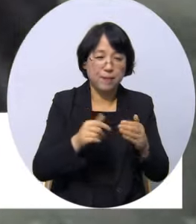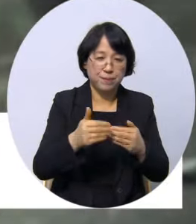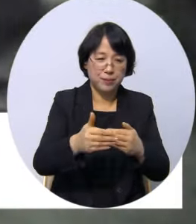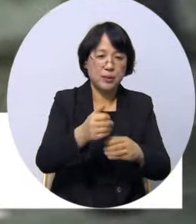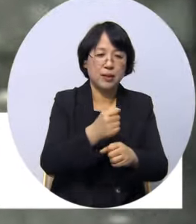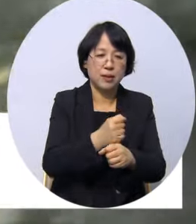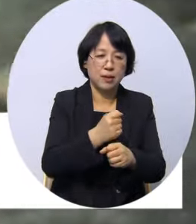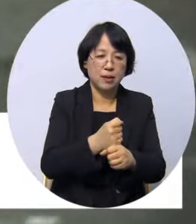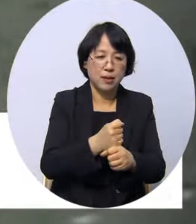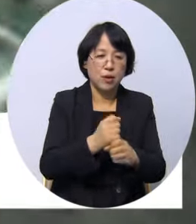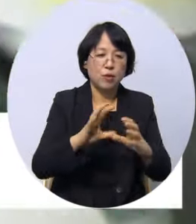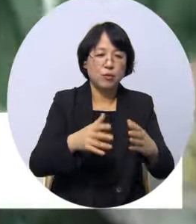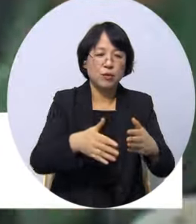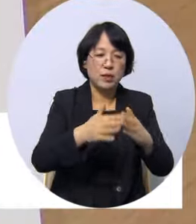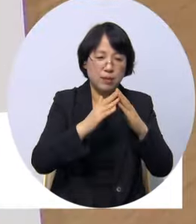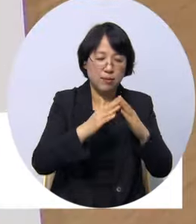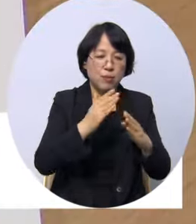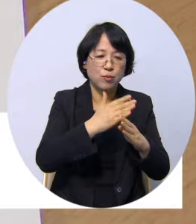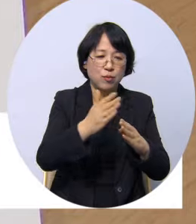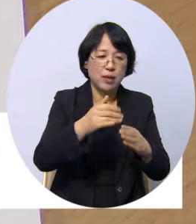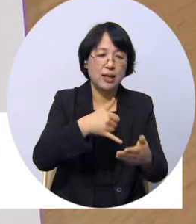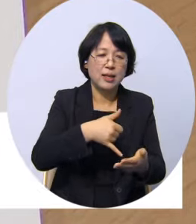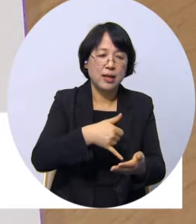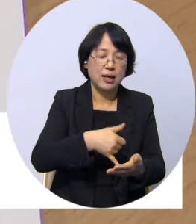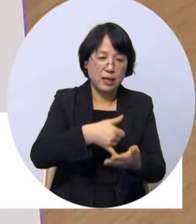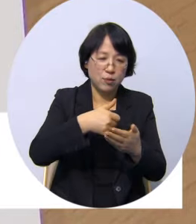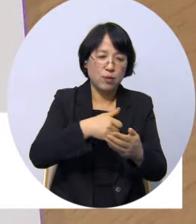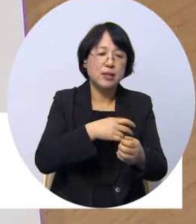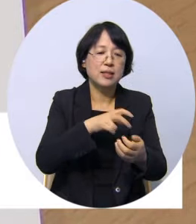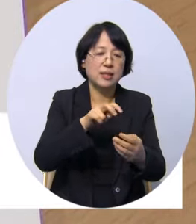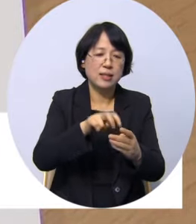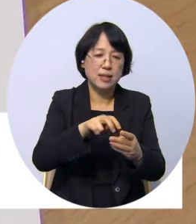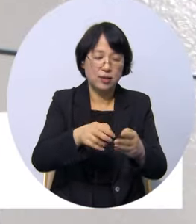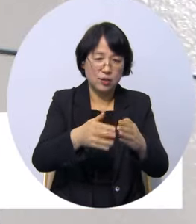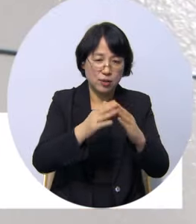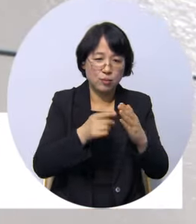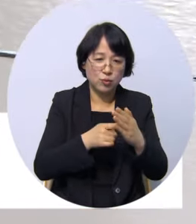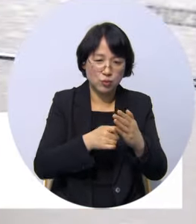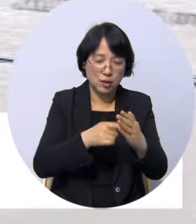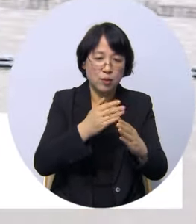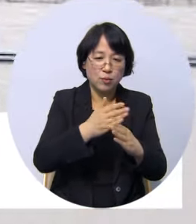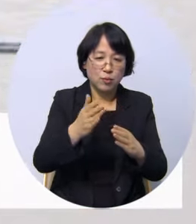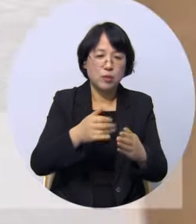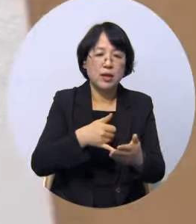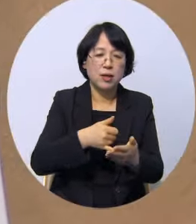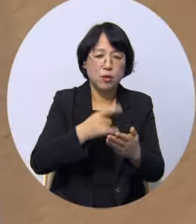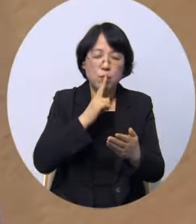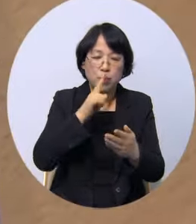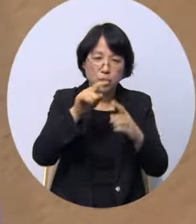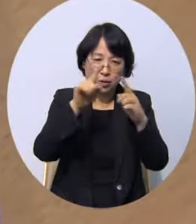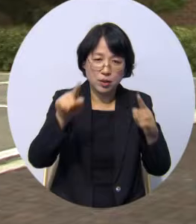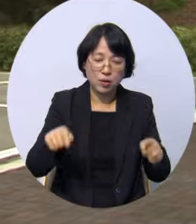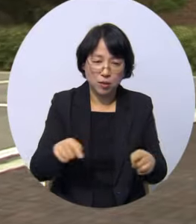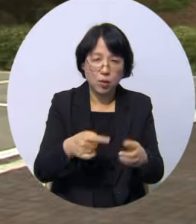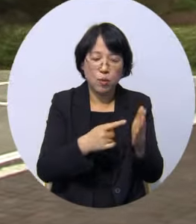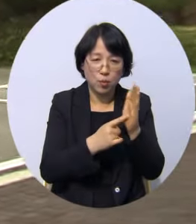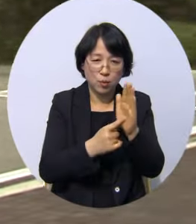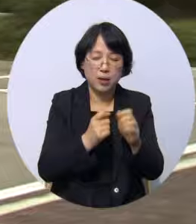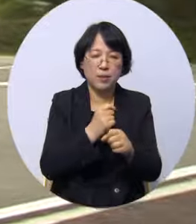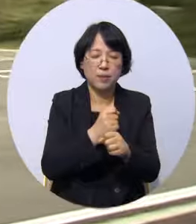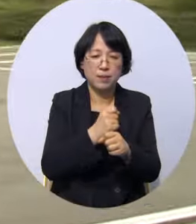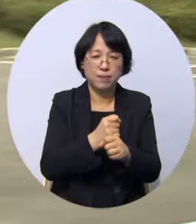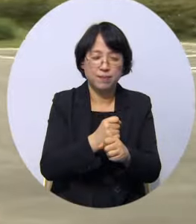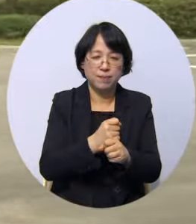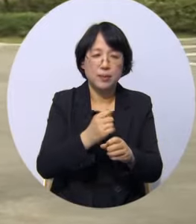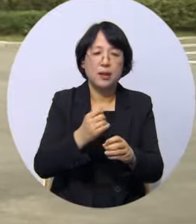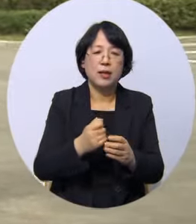북한인권센터 설립을 추진하고 지난해에 이어 올해도 북한 인권 보고서를 공개 발간합니다 대내외적인 통일공감대